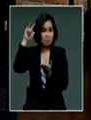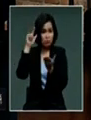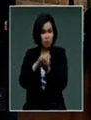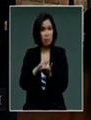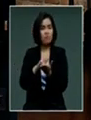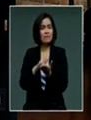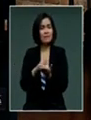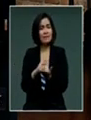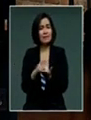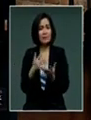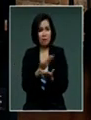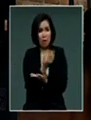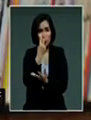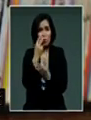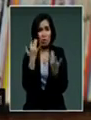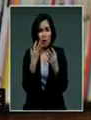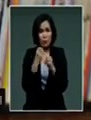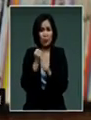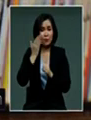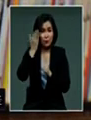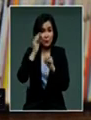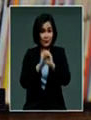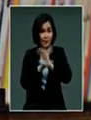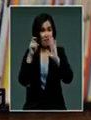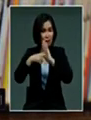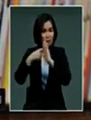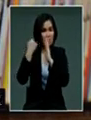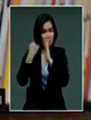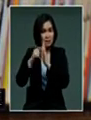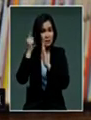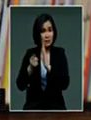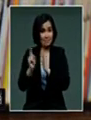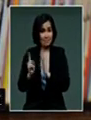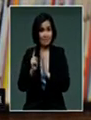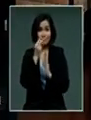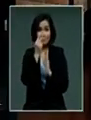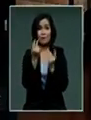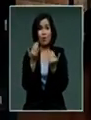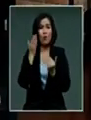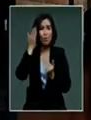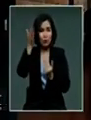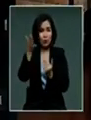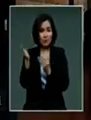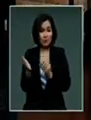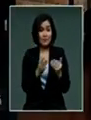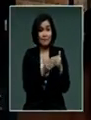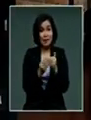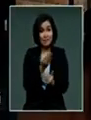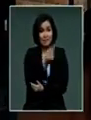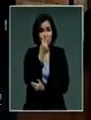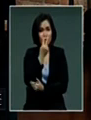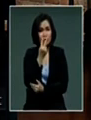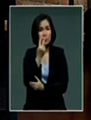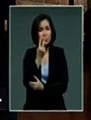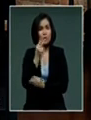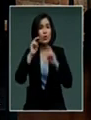ก็ได้แต่ว่าอย่างไรก็ตามเดี๋ยวติดตามดูหลังจากนี ้ ว่าสาเหตุที่แท้จริงนั้นจะเกิดขึ้นจากอะไรนะครับ เอาละค่ะเดี๋ยวพาคุณผู้ชมไปติดต